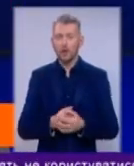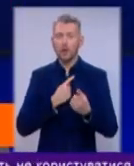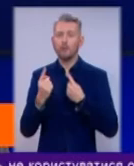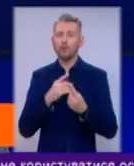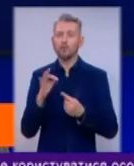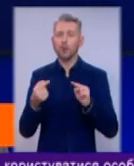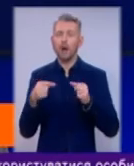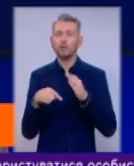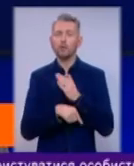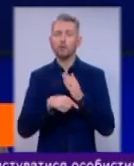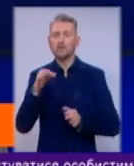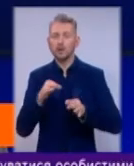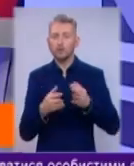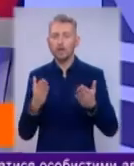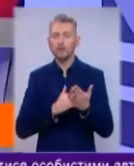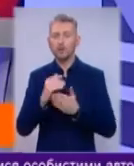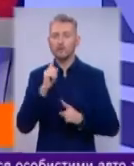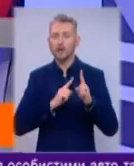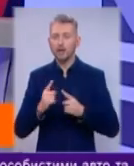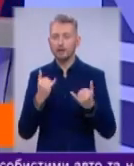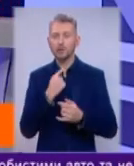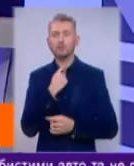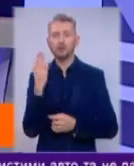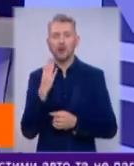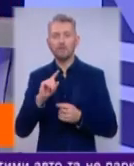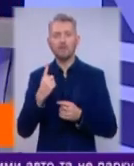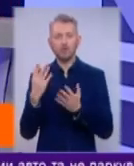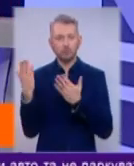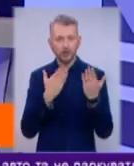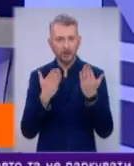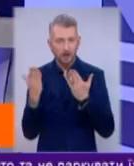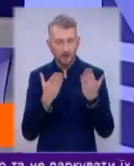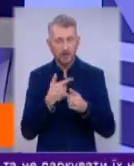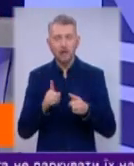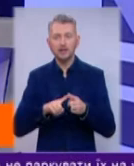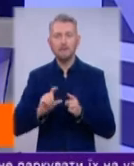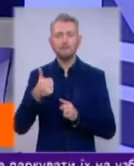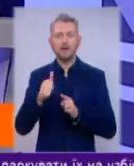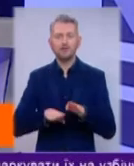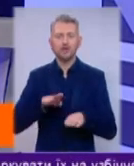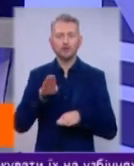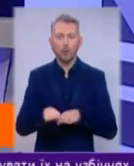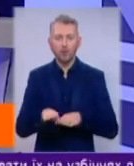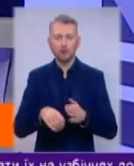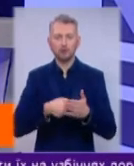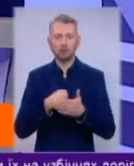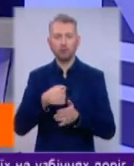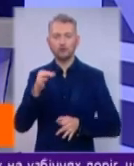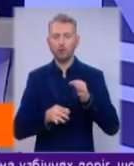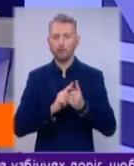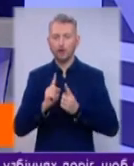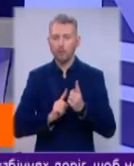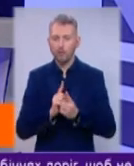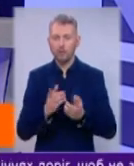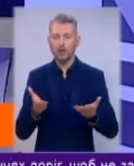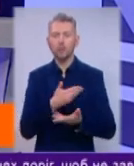про антикорупційний суд, який Верховна Рада сьогодні проголосувала в першому читанні. І це вже перший крок до судової реформи,